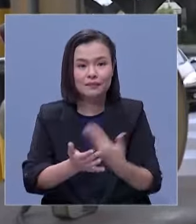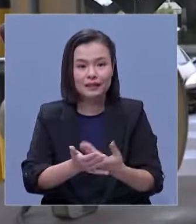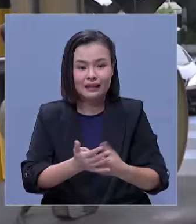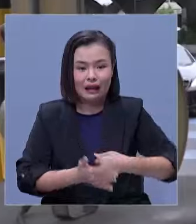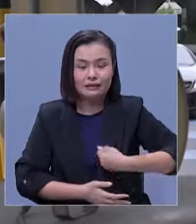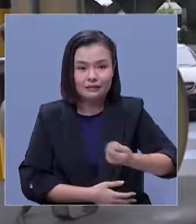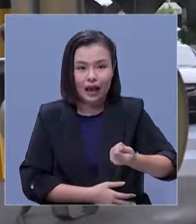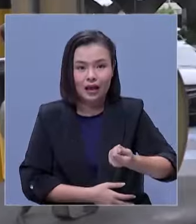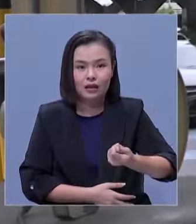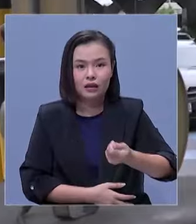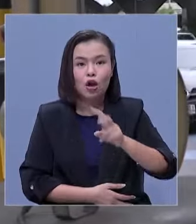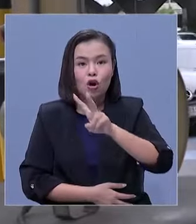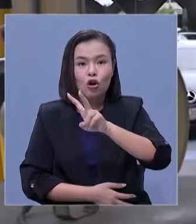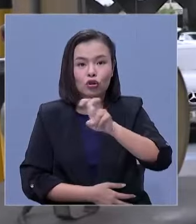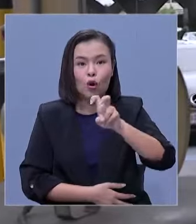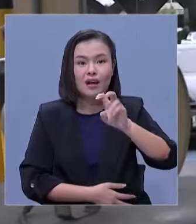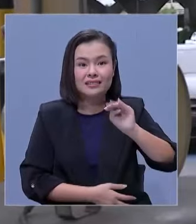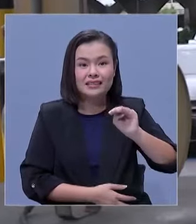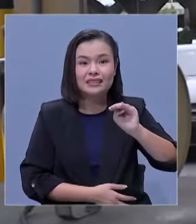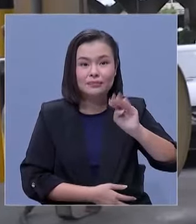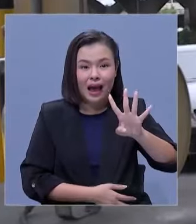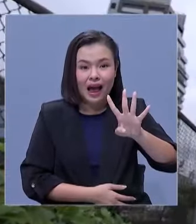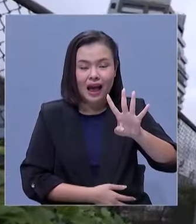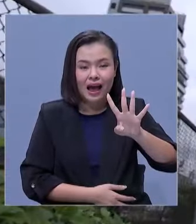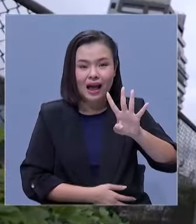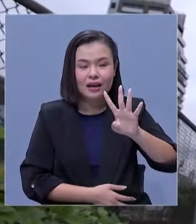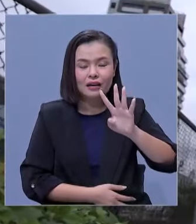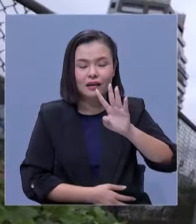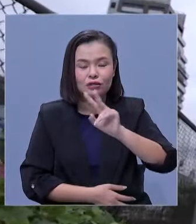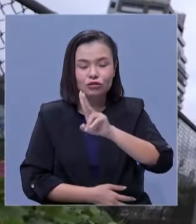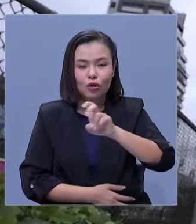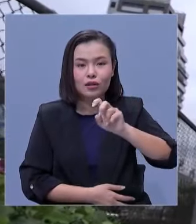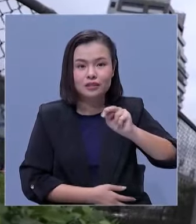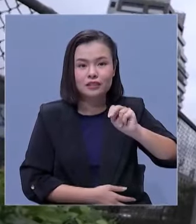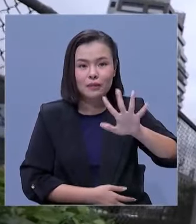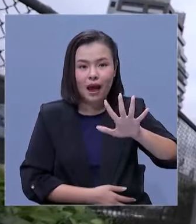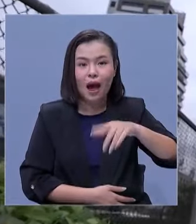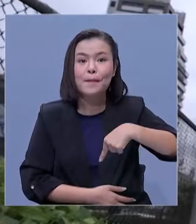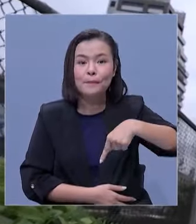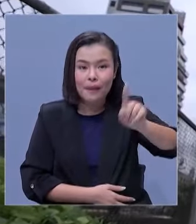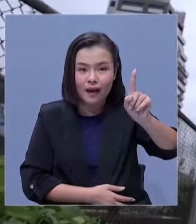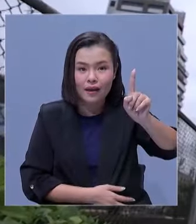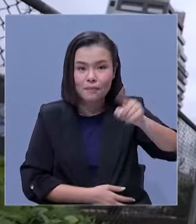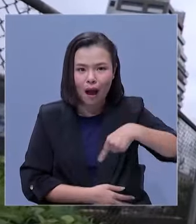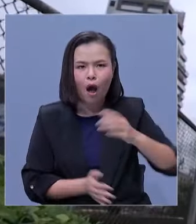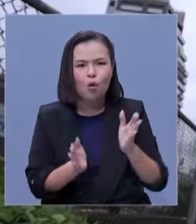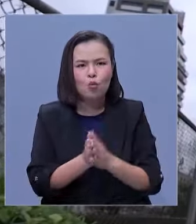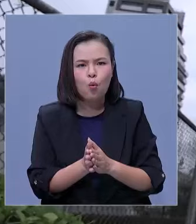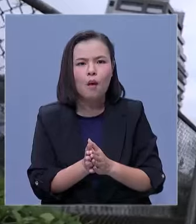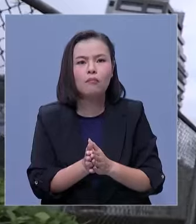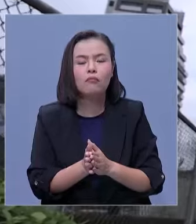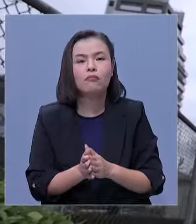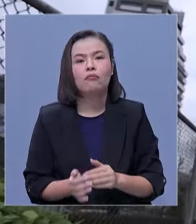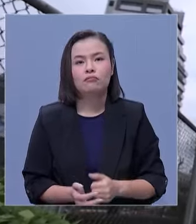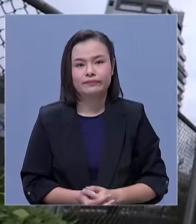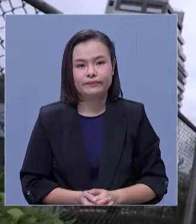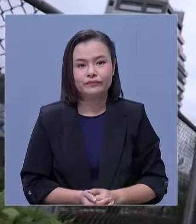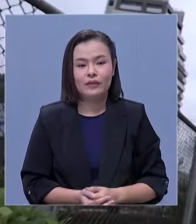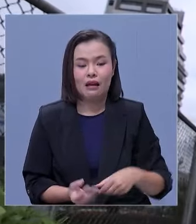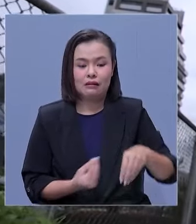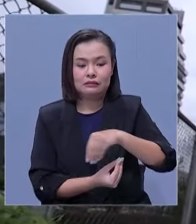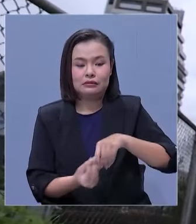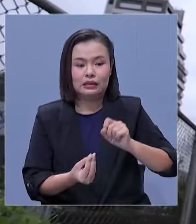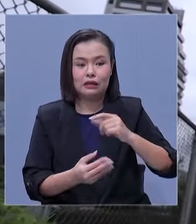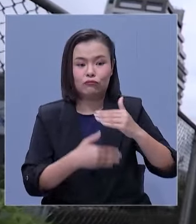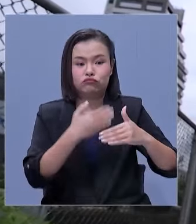สูงสุดถึง 245บาทต่อเที่ยวเหมือนเป็นการซ้ำเติมผู้ประกอบการในช่วงที่เศรษฐกิจยังไม่ฟื้นตัวนะครับส่วนการ